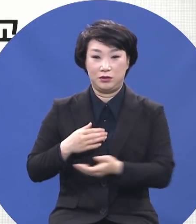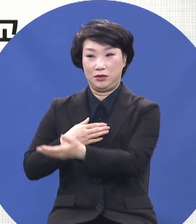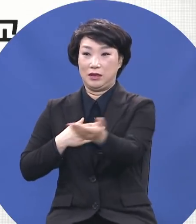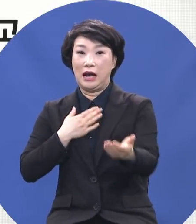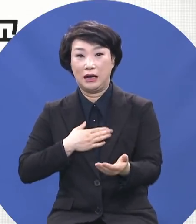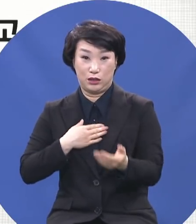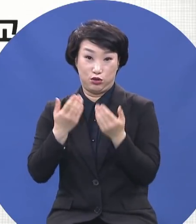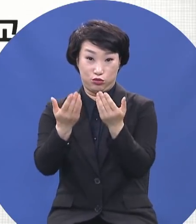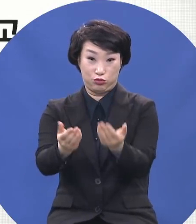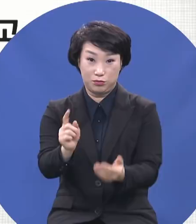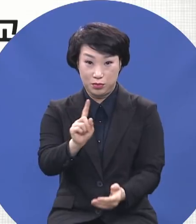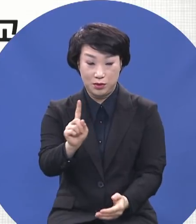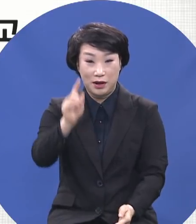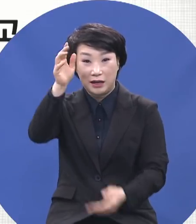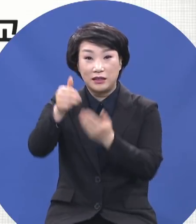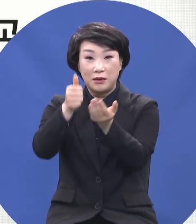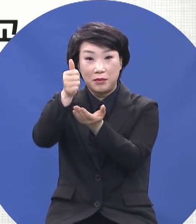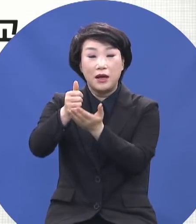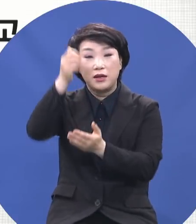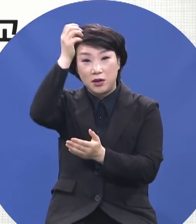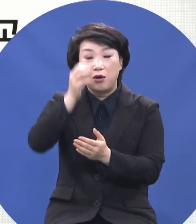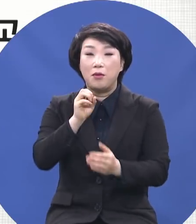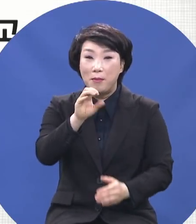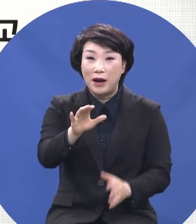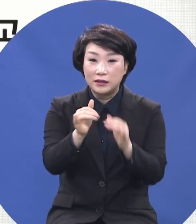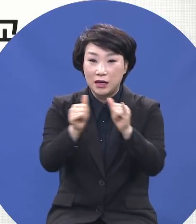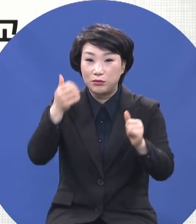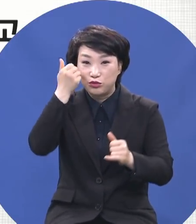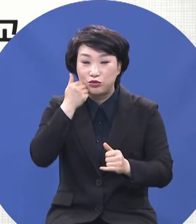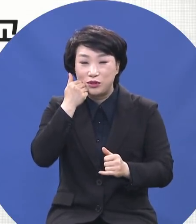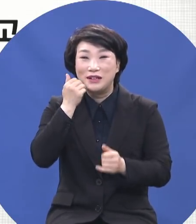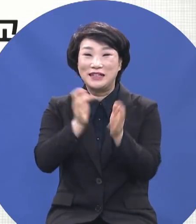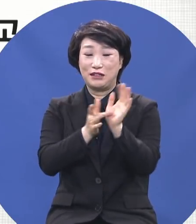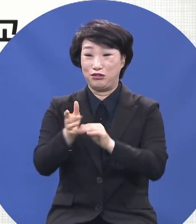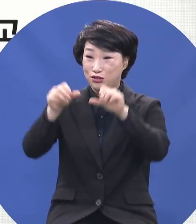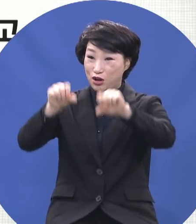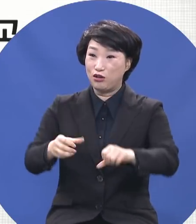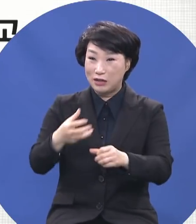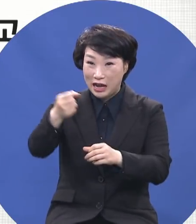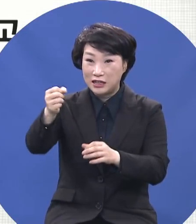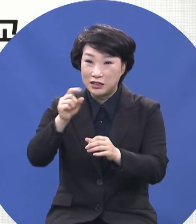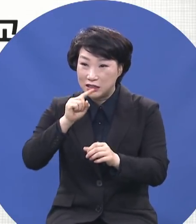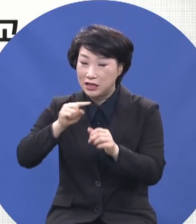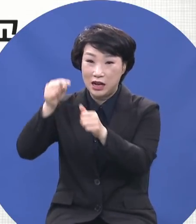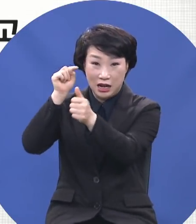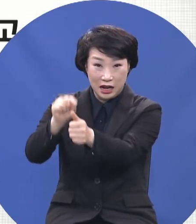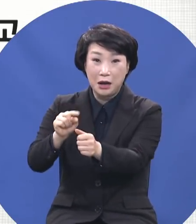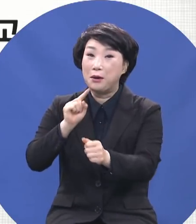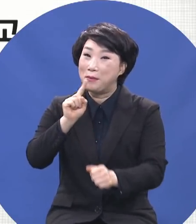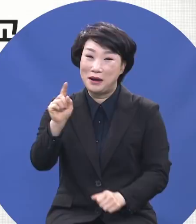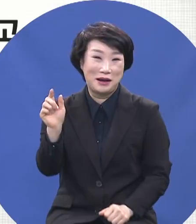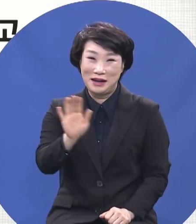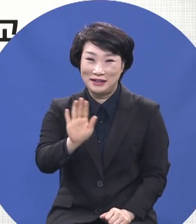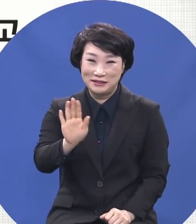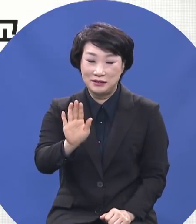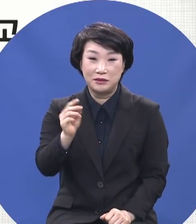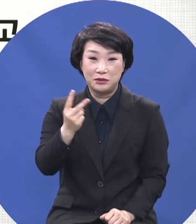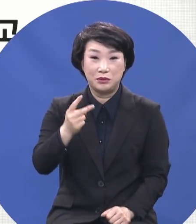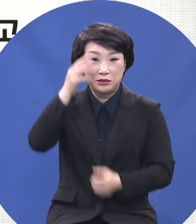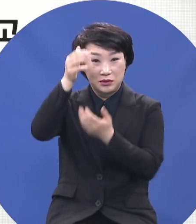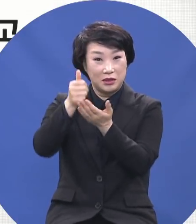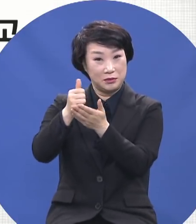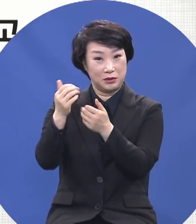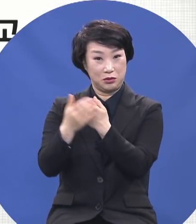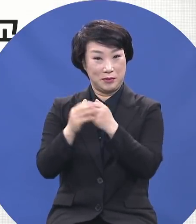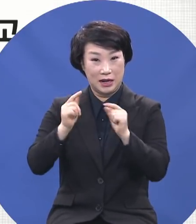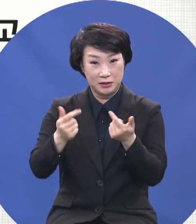알게 하노니 하나님의 영으로 말하는 자는 누구든지 예수를 저주할 자라 하지 않고 또 성령으로